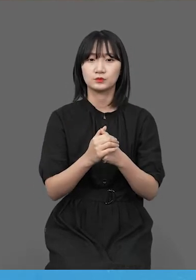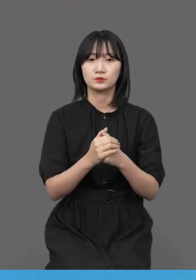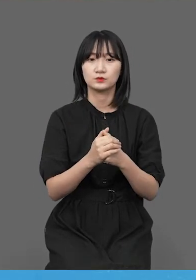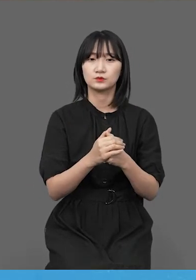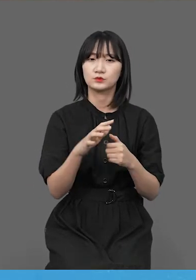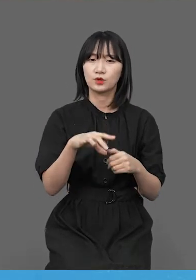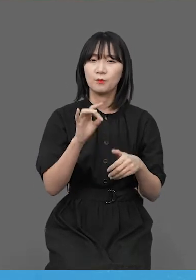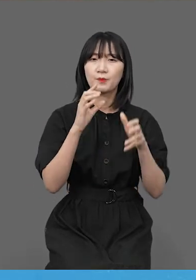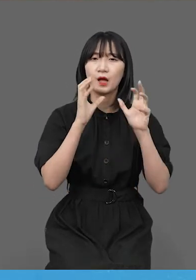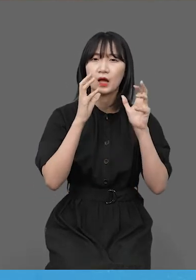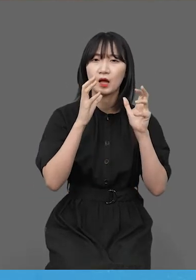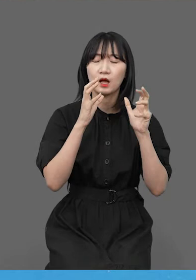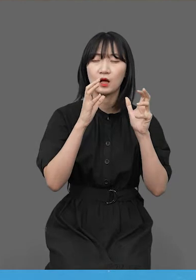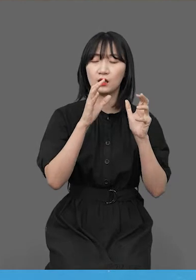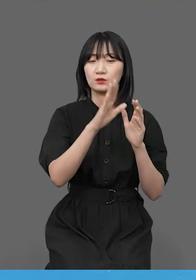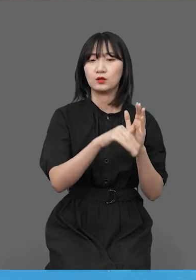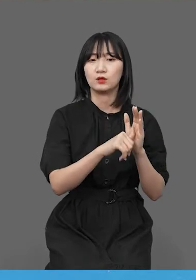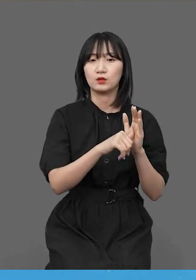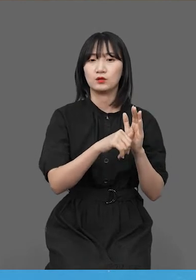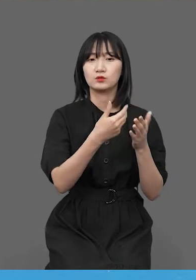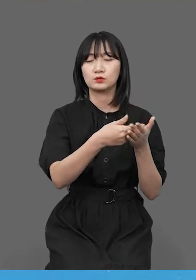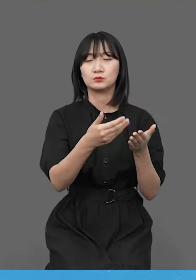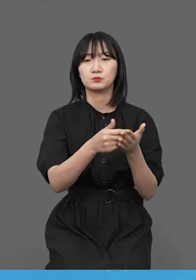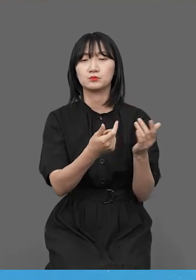시절은 거의 다 비슷하게 그려놨잖아요.